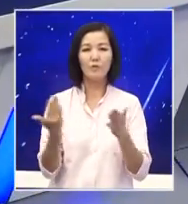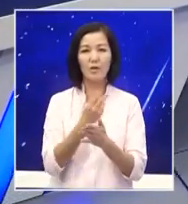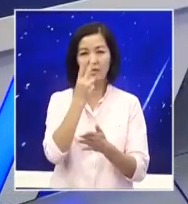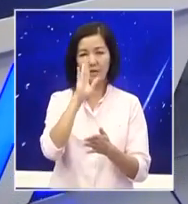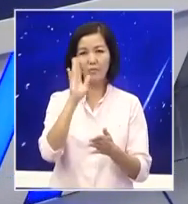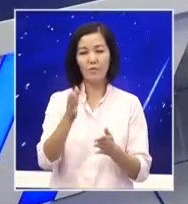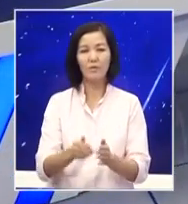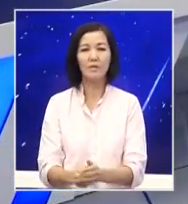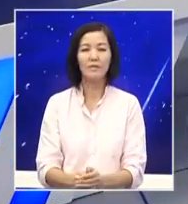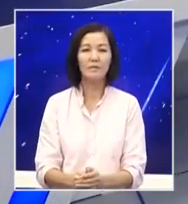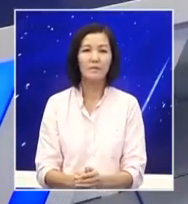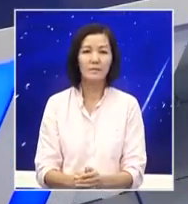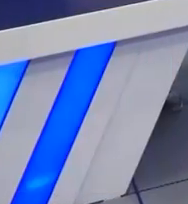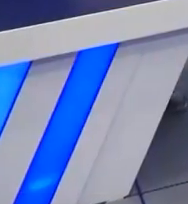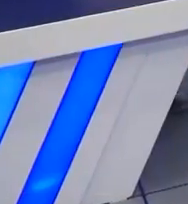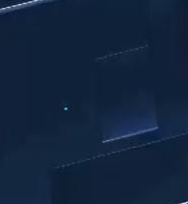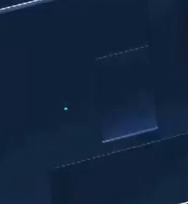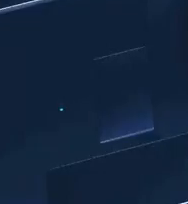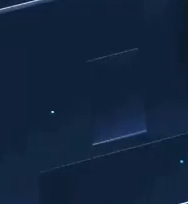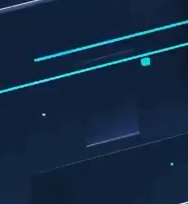Қымбатты көрермен, бүгін көретіндеріңіз.